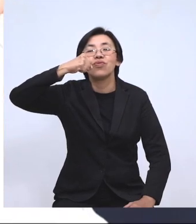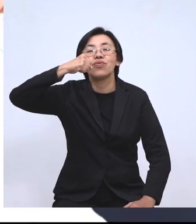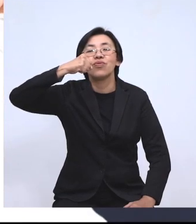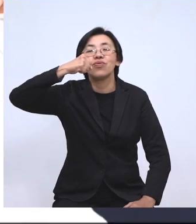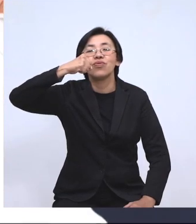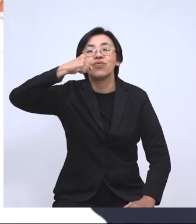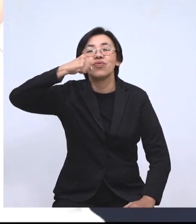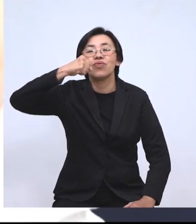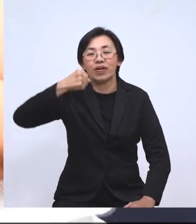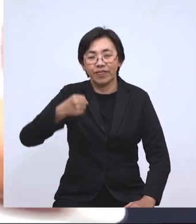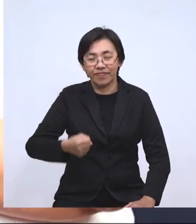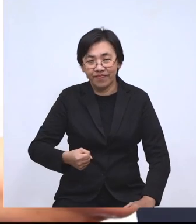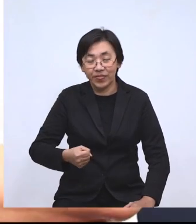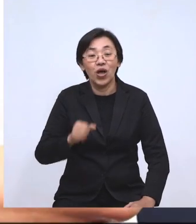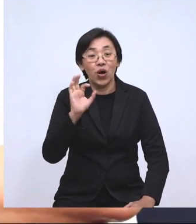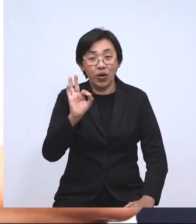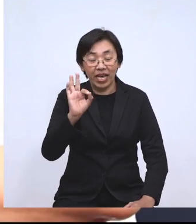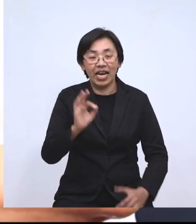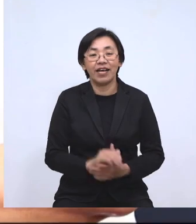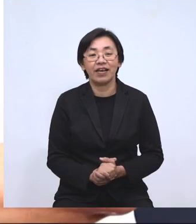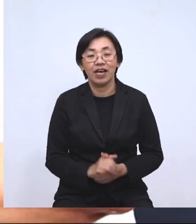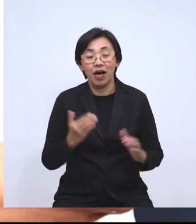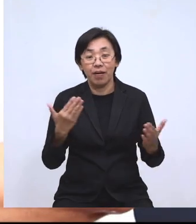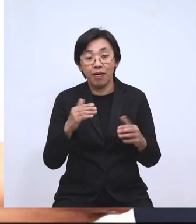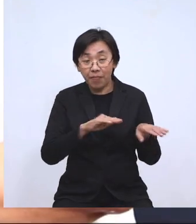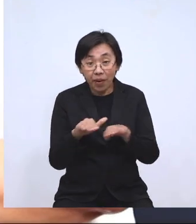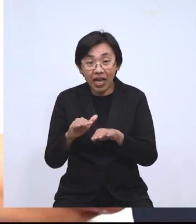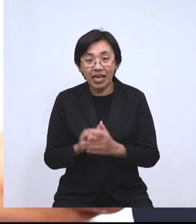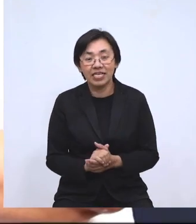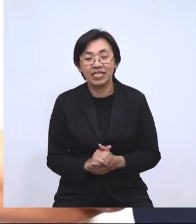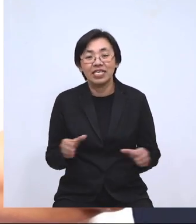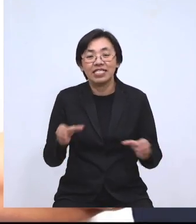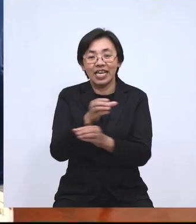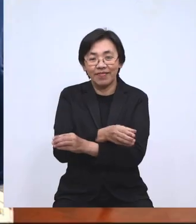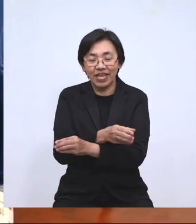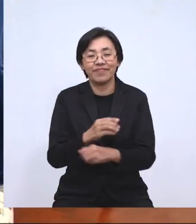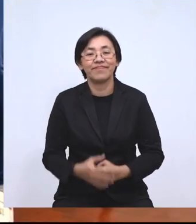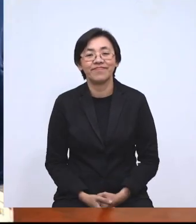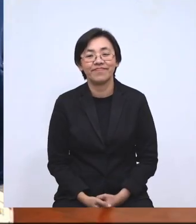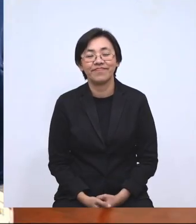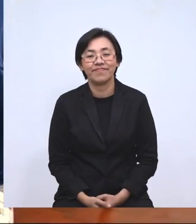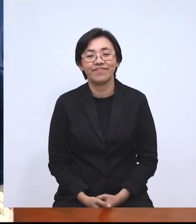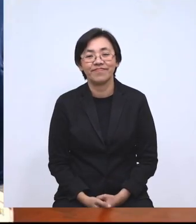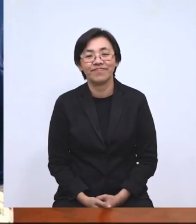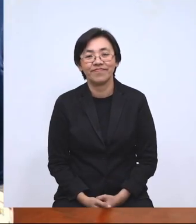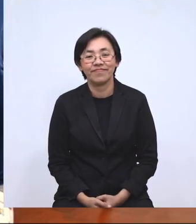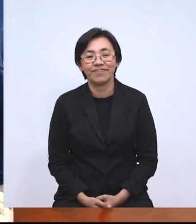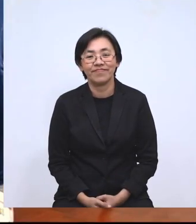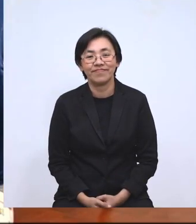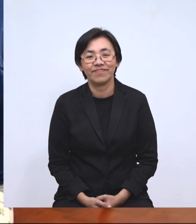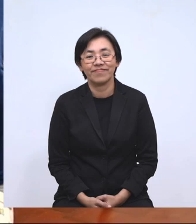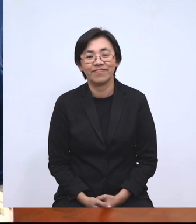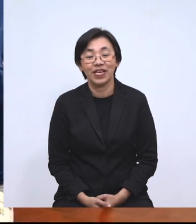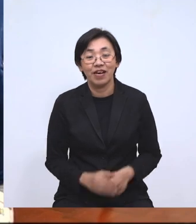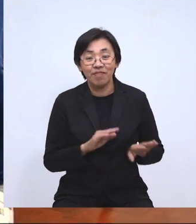ะ ดื่ม ครับผม โอเคนะครับผมโอเคเราสลับการพร้อมไหมครับ พร้อมผม ครับผมเยี่ยมมากครับ เอาแล้วนะ จากหลอดเอาแ